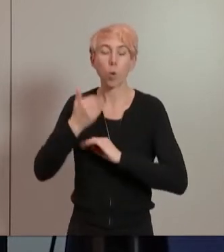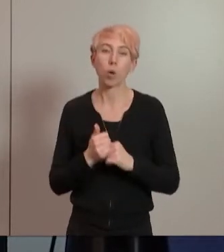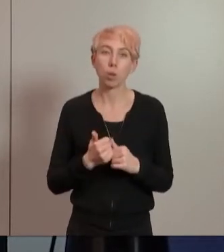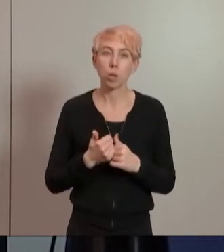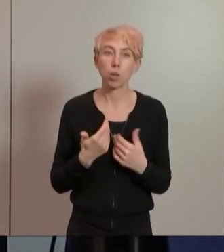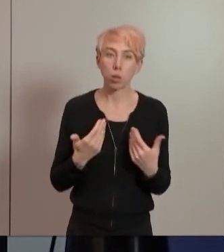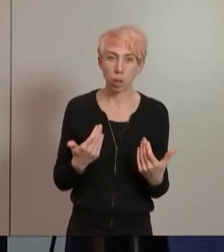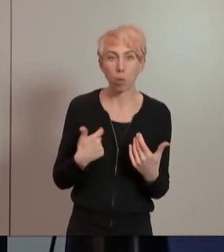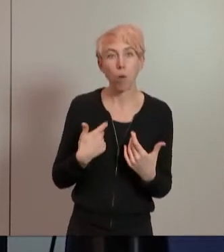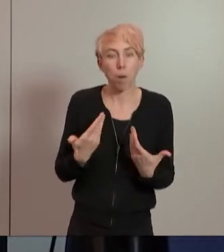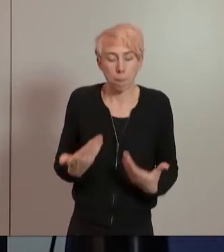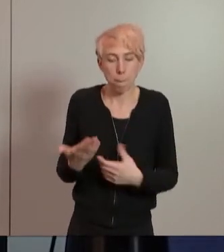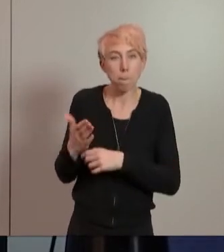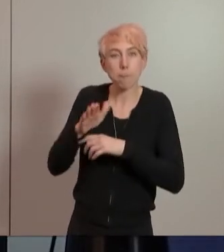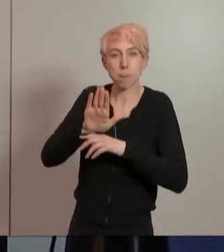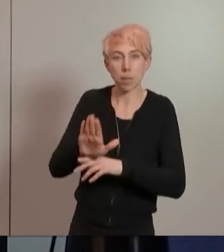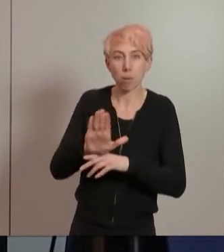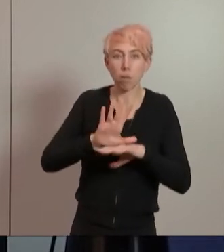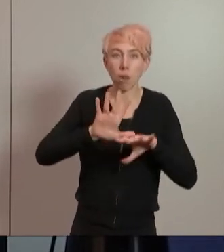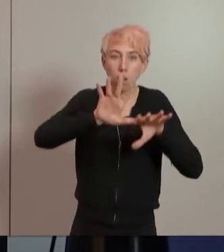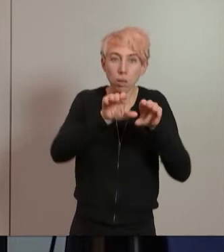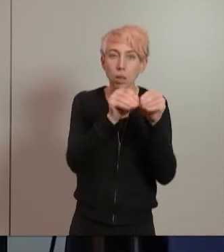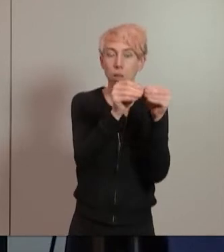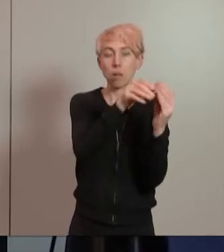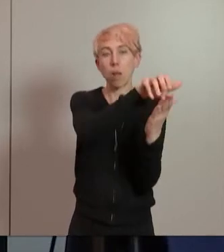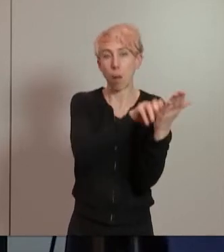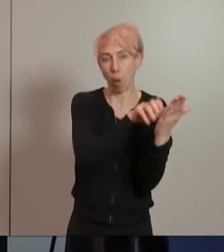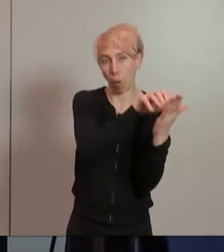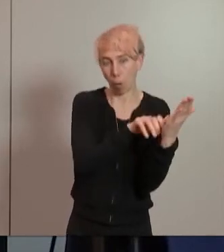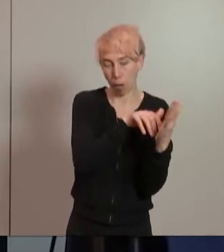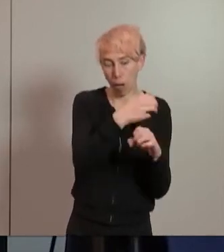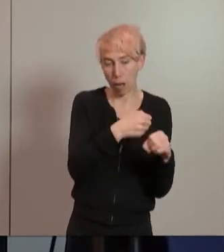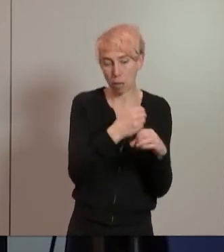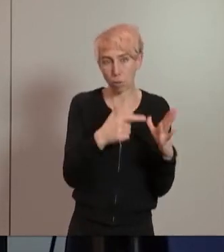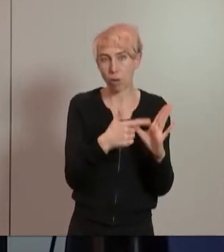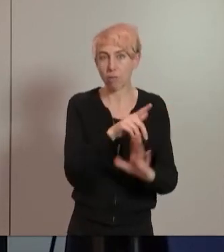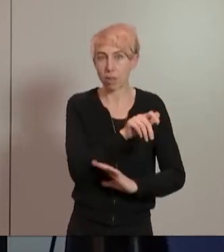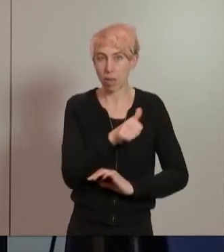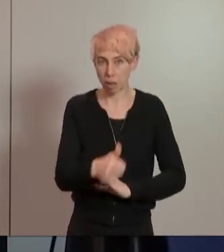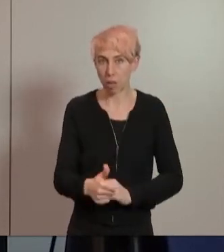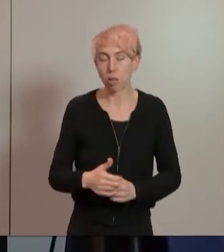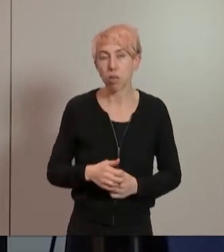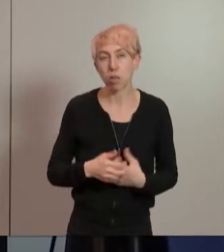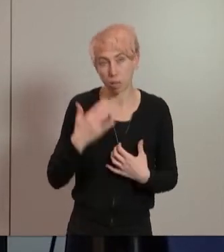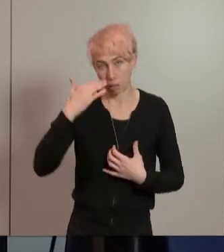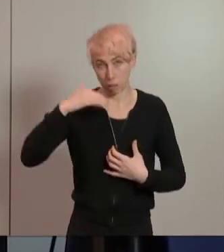Aussi, je vais vous présenter une synthèse du rapport qui a été fait pour l'année 2021, sachant que ce rapport